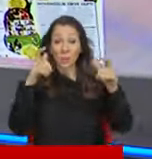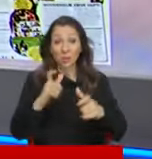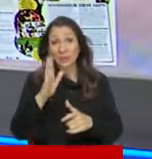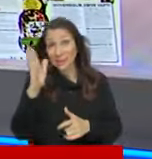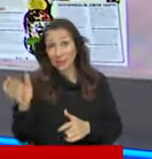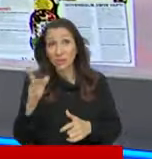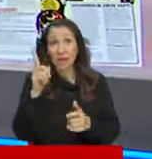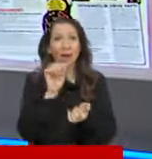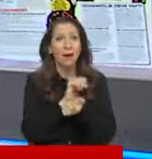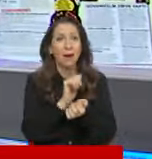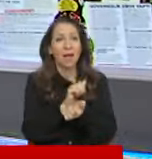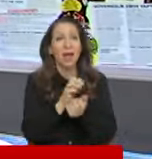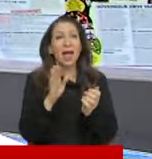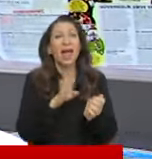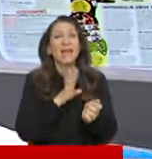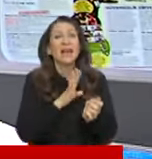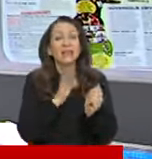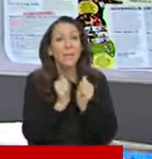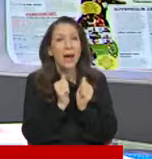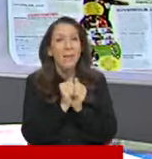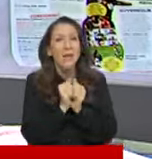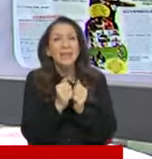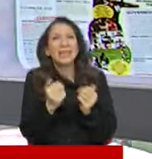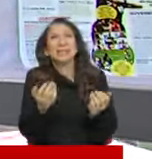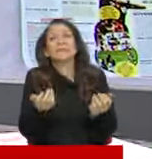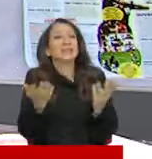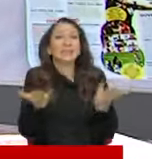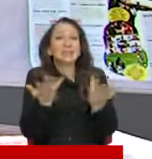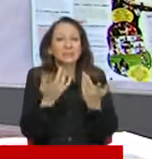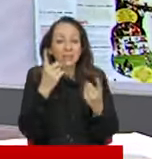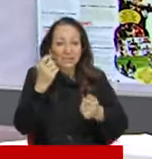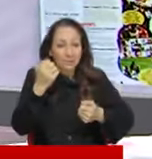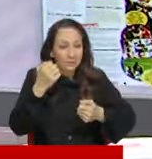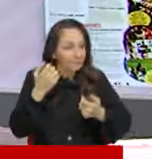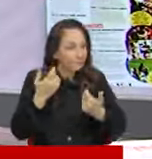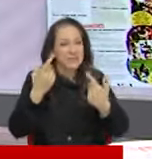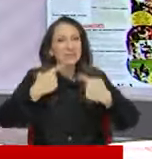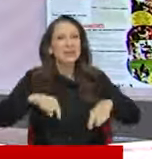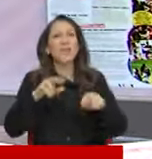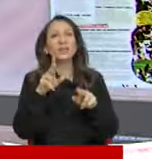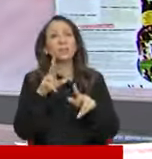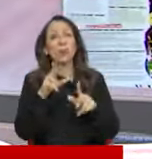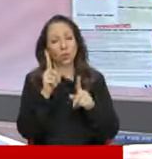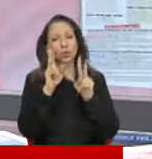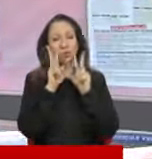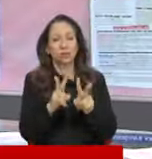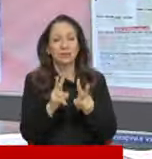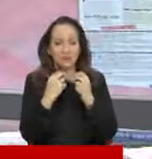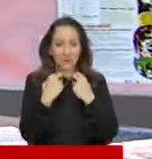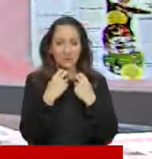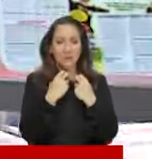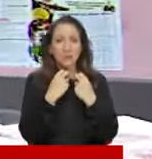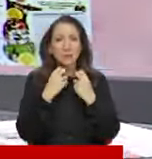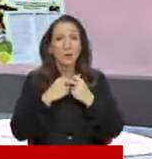gideceğiz bir aile evladıyla birlikte nasıl bir sınavın içinde sınan manın içinde onu da göreceksiniz